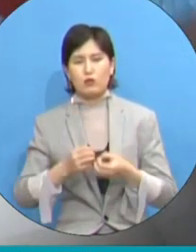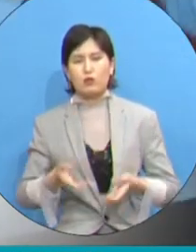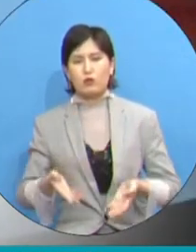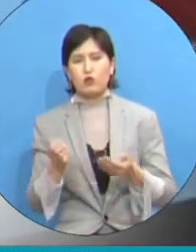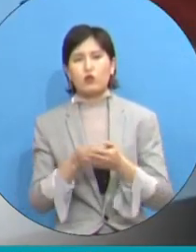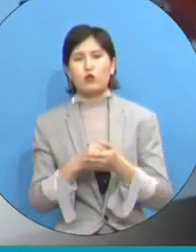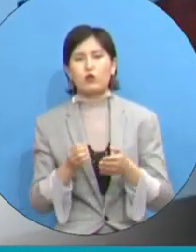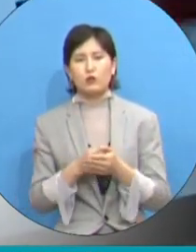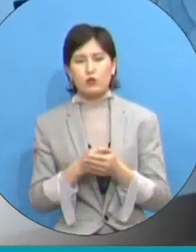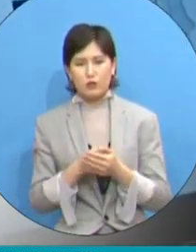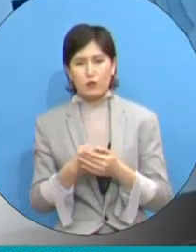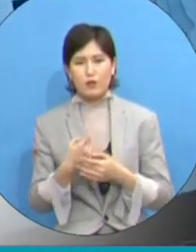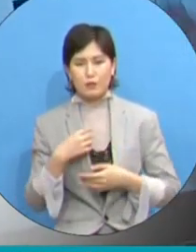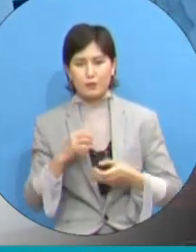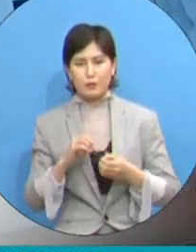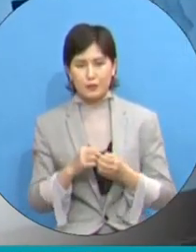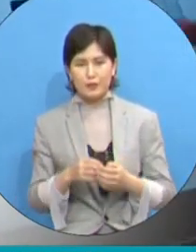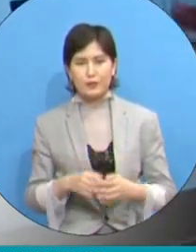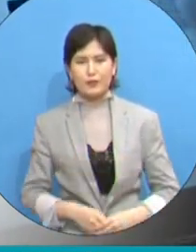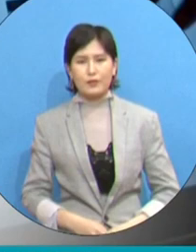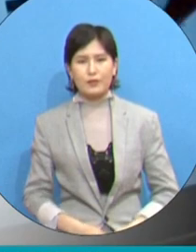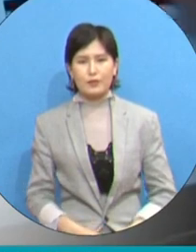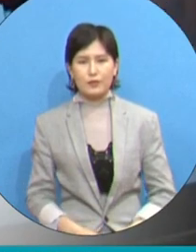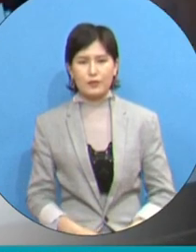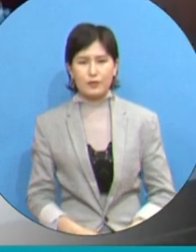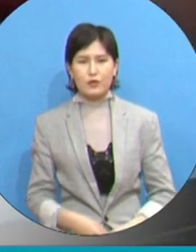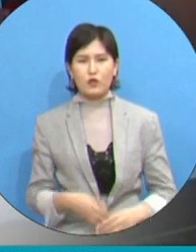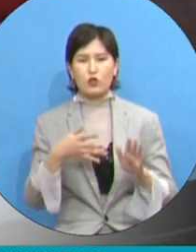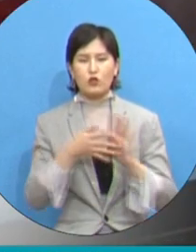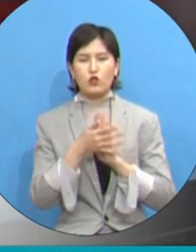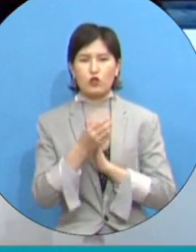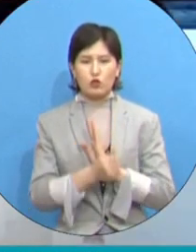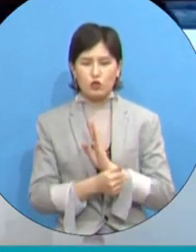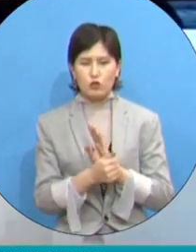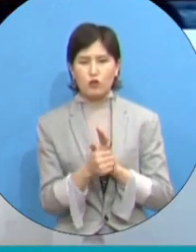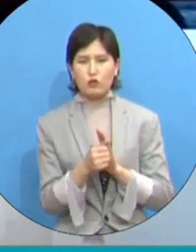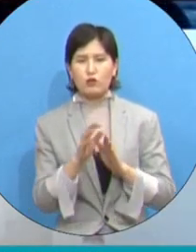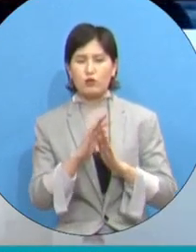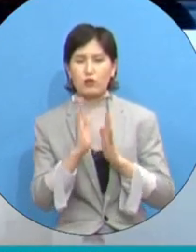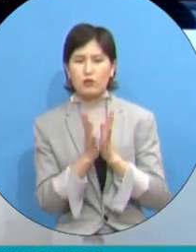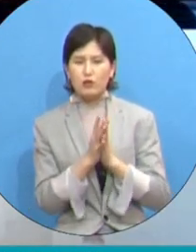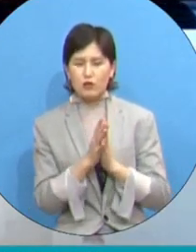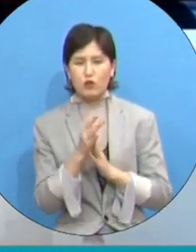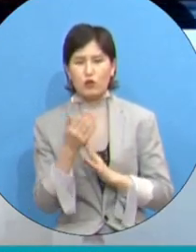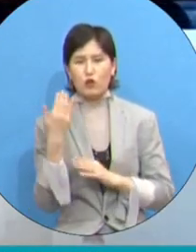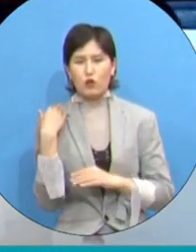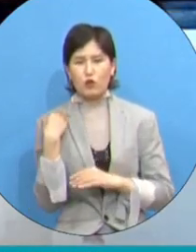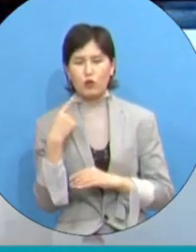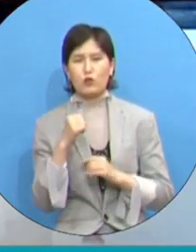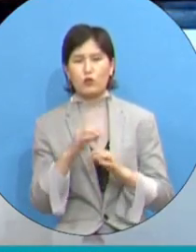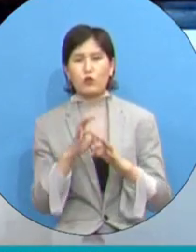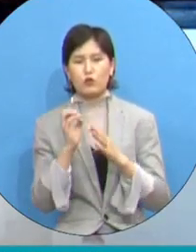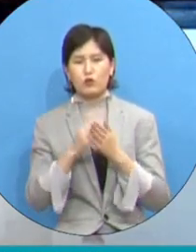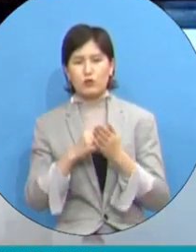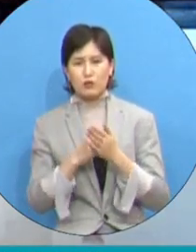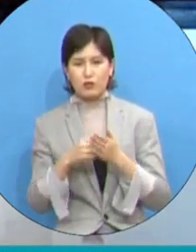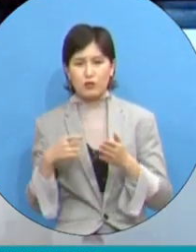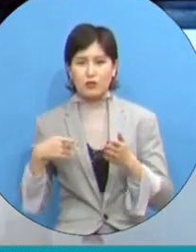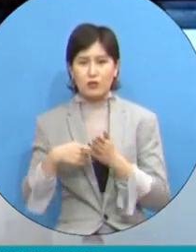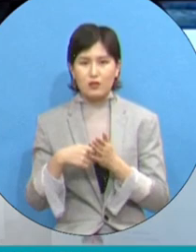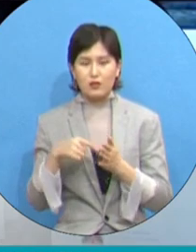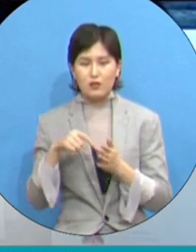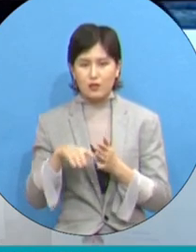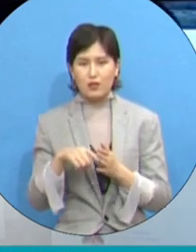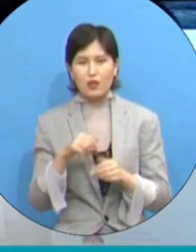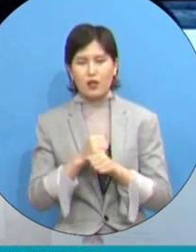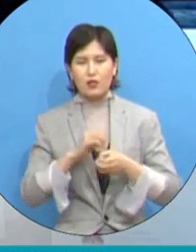хараад хийж байгаа. Тэгээд энэ мас төсөв санхүүгийн хязгаартай нөхцөлөөс болоод бас тодорхой үйл ажиллагаанууд нь